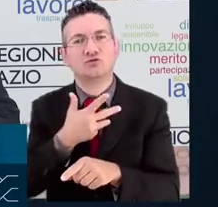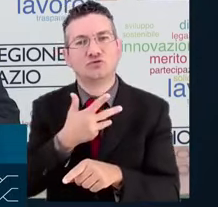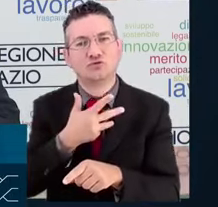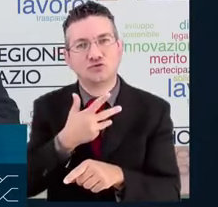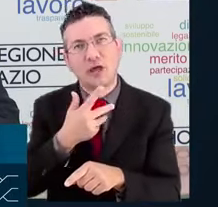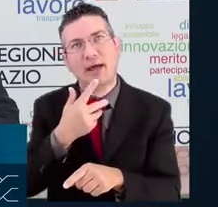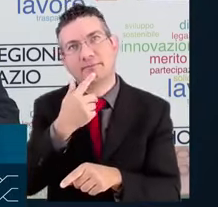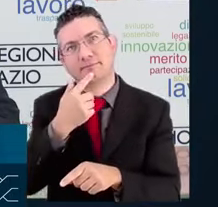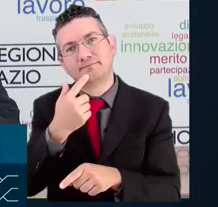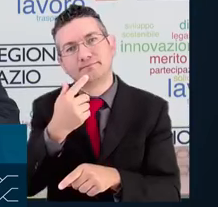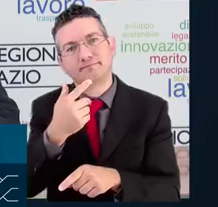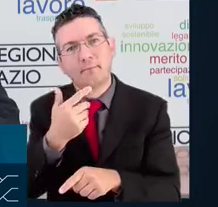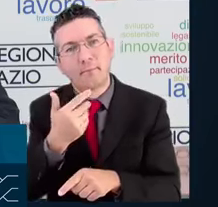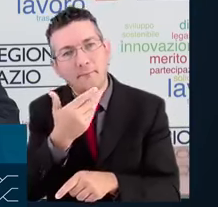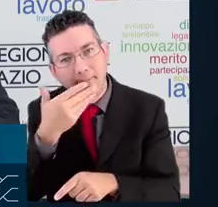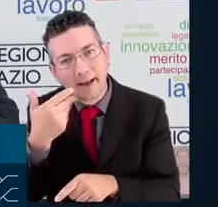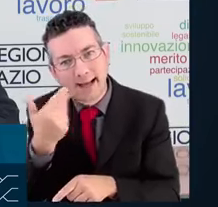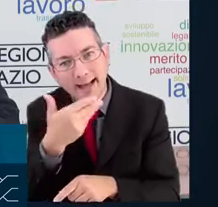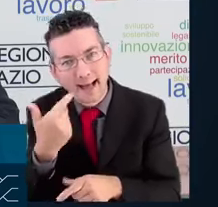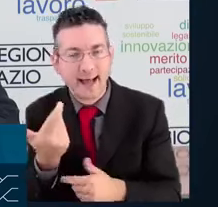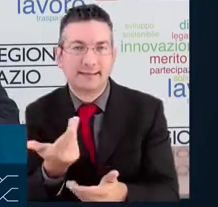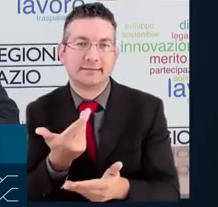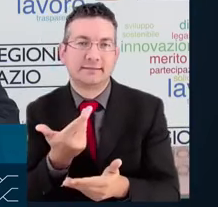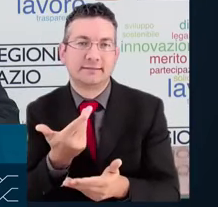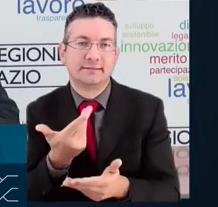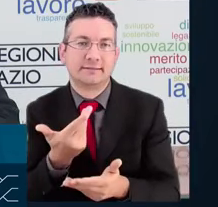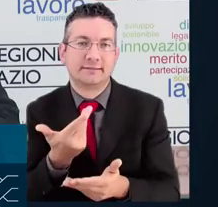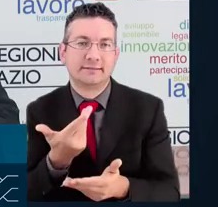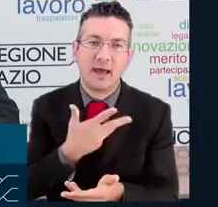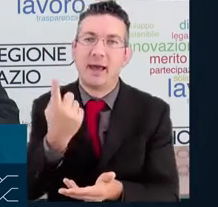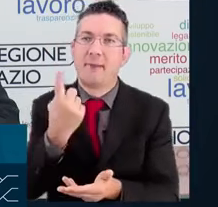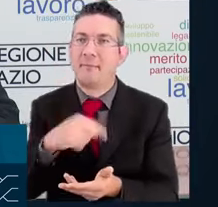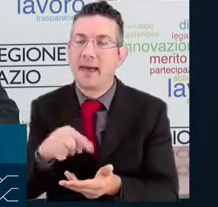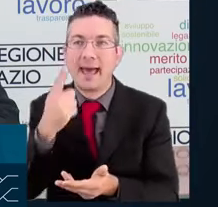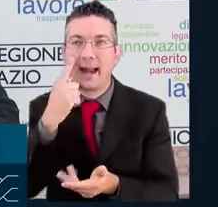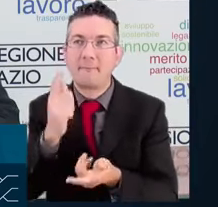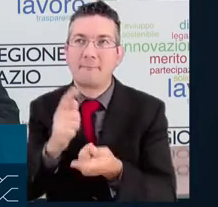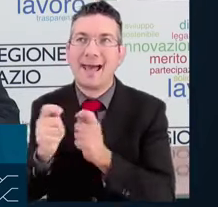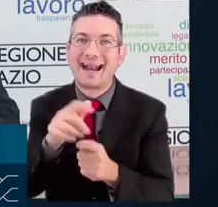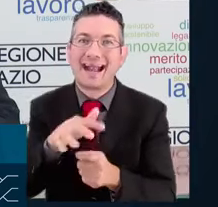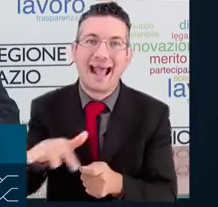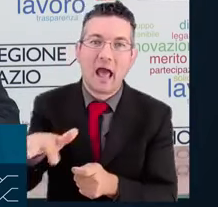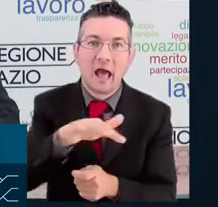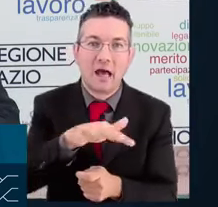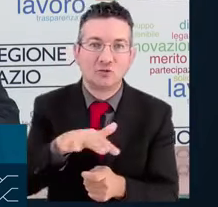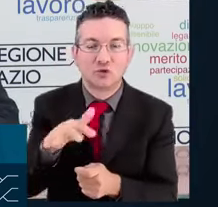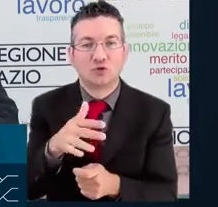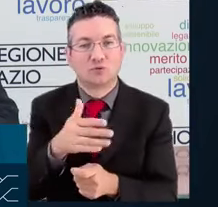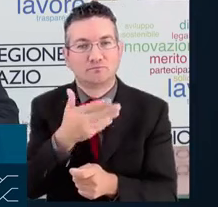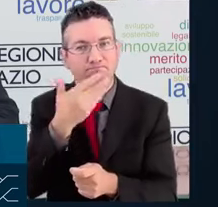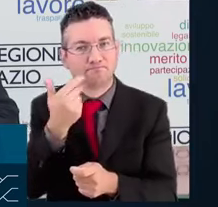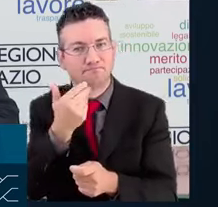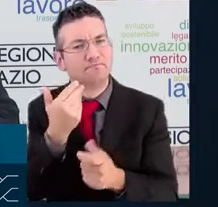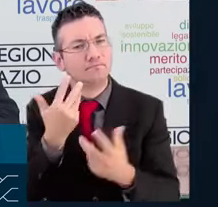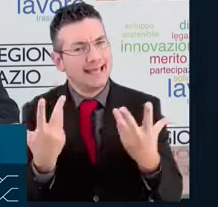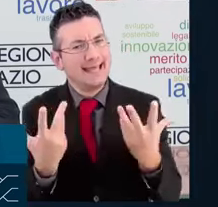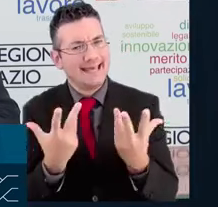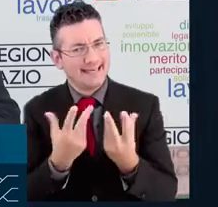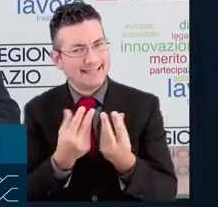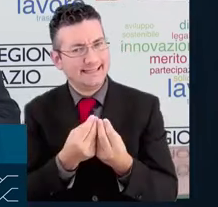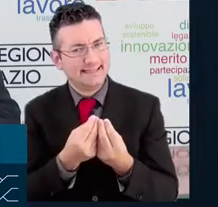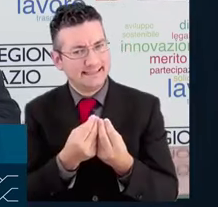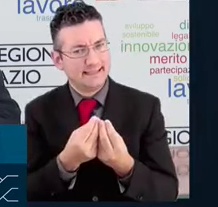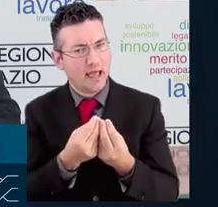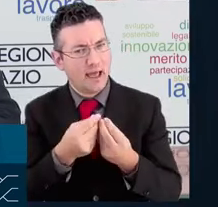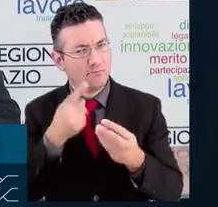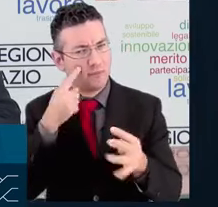assenze rispetto a quelle che sono le attese di mercato le richieste magari approfondiamo l'insieme vediamo di